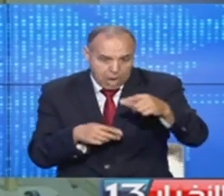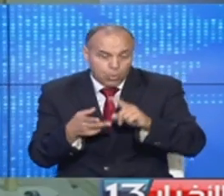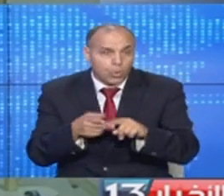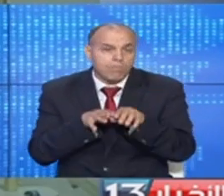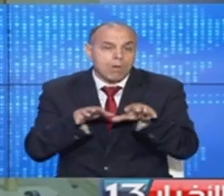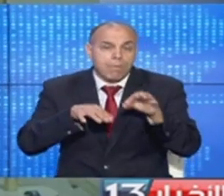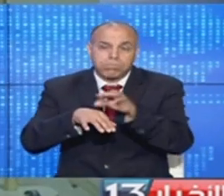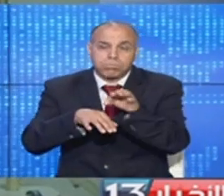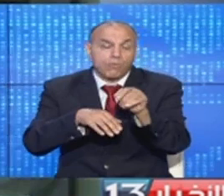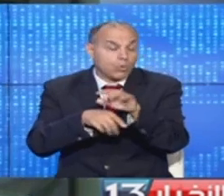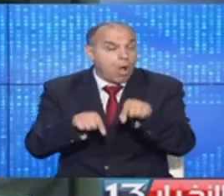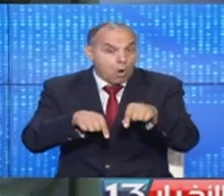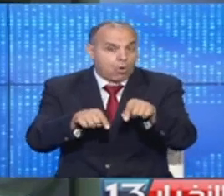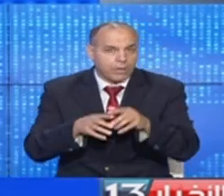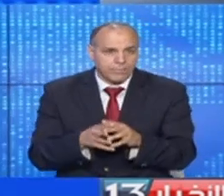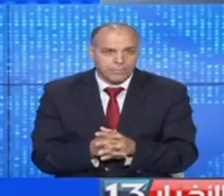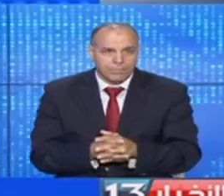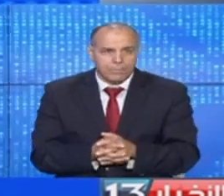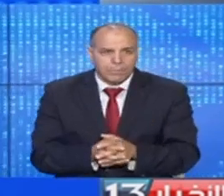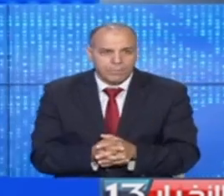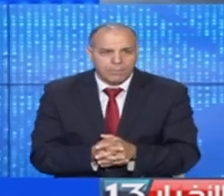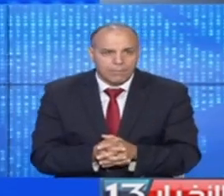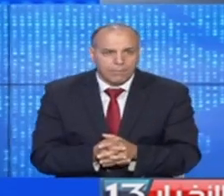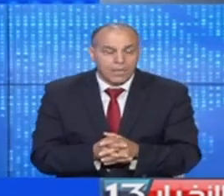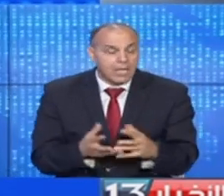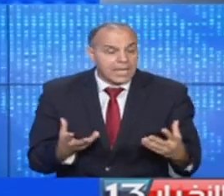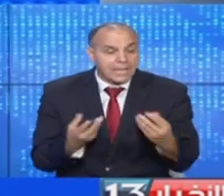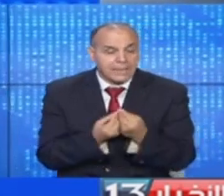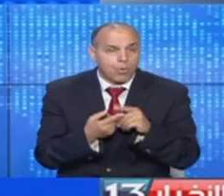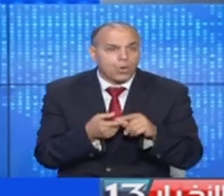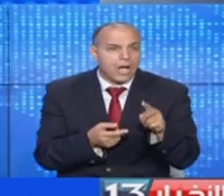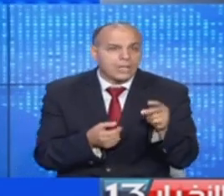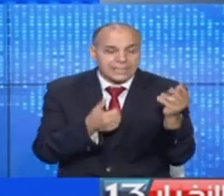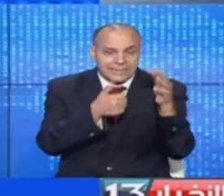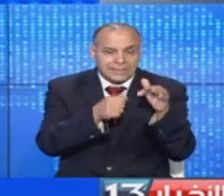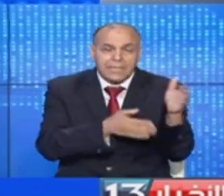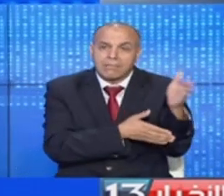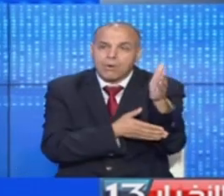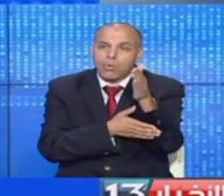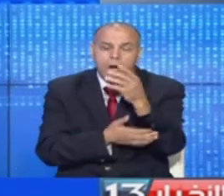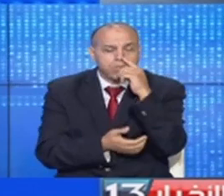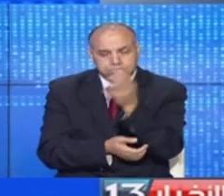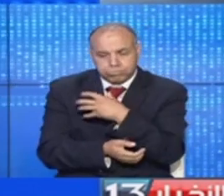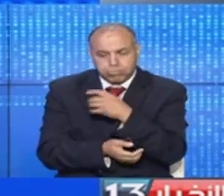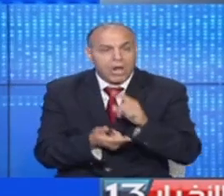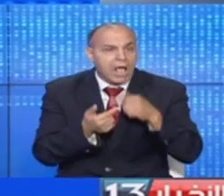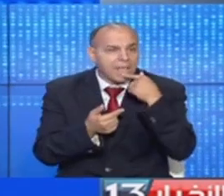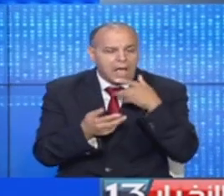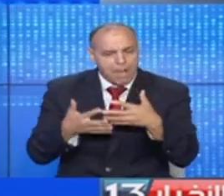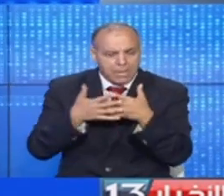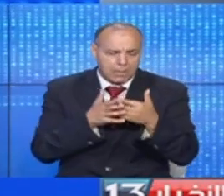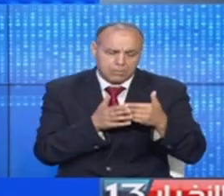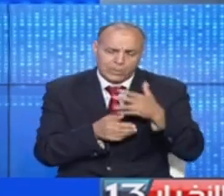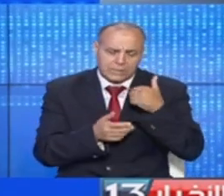انتشار العدوى بفيروس كورونا انضمت اكثر من ستين دوله غنيه باستثناء الولايات